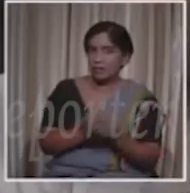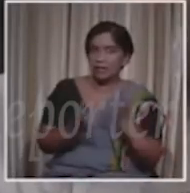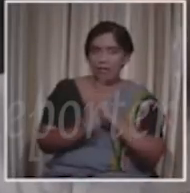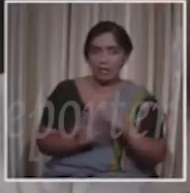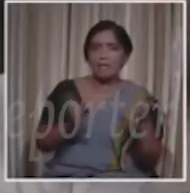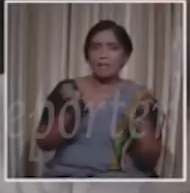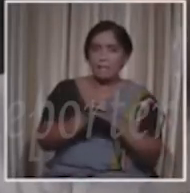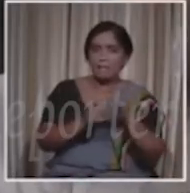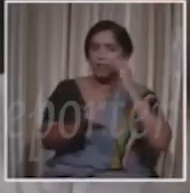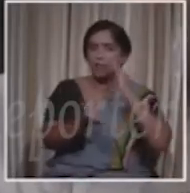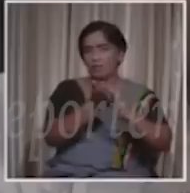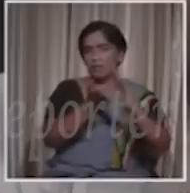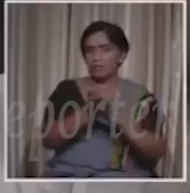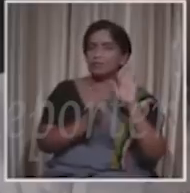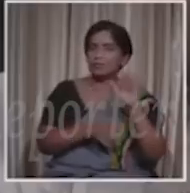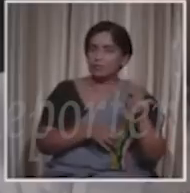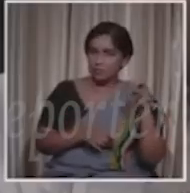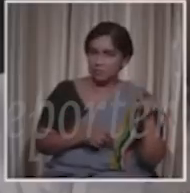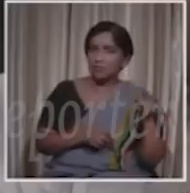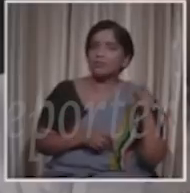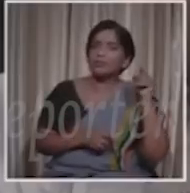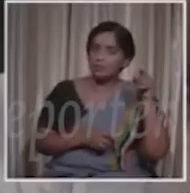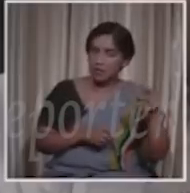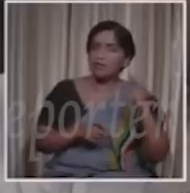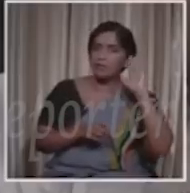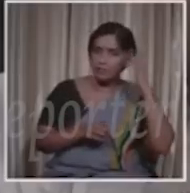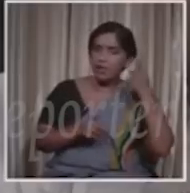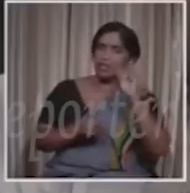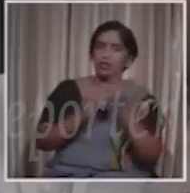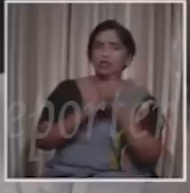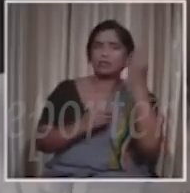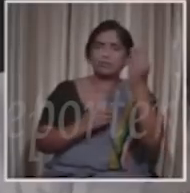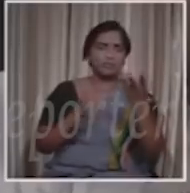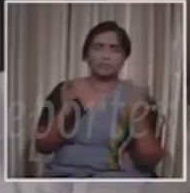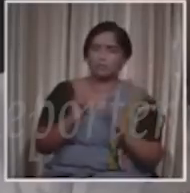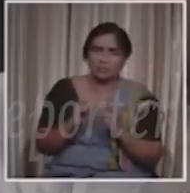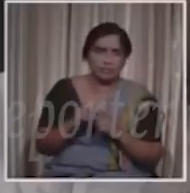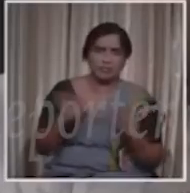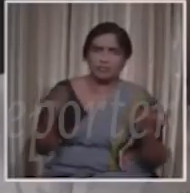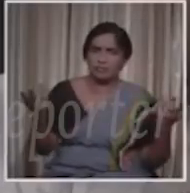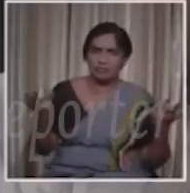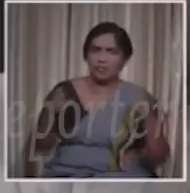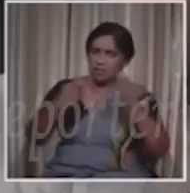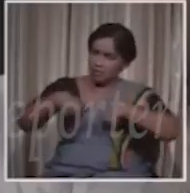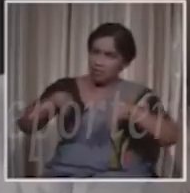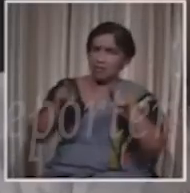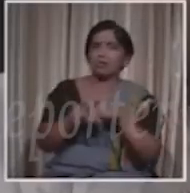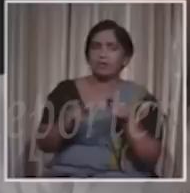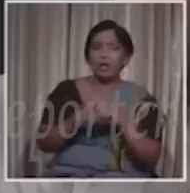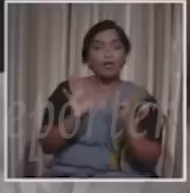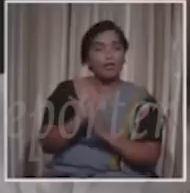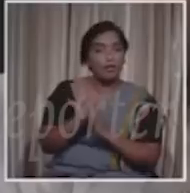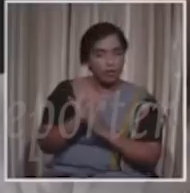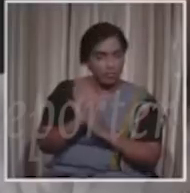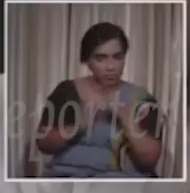ඒ වගේම මගේ මිත්‍ර මන් දන්නවා අනුර කුමා මන්ත්‍රීවරු ජනතා විමුක්ති පෙරමුණ මේවට ඉඩ දෙන්නේ නැහැ තමන්ගේ